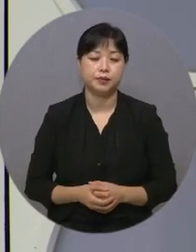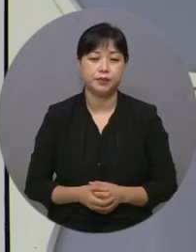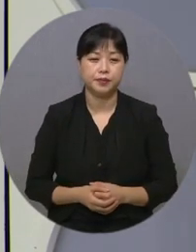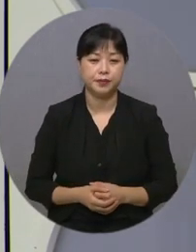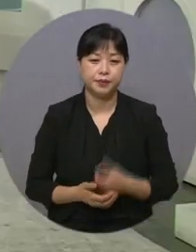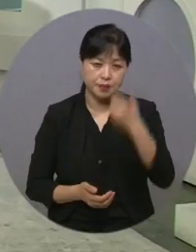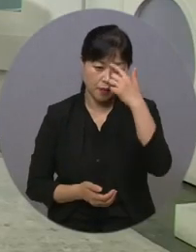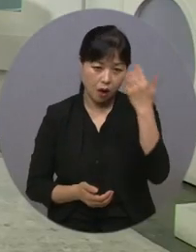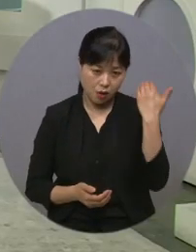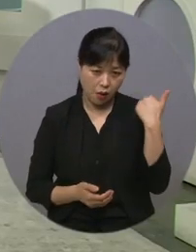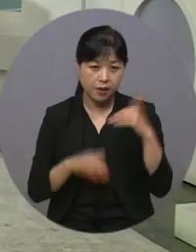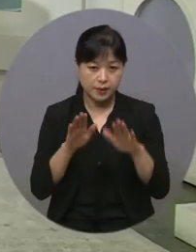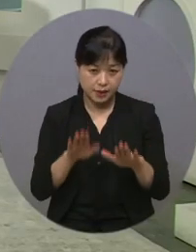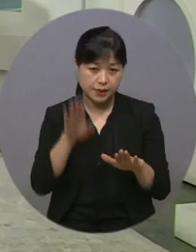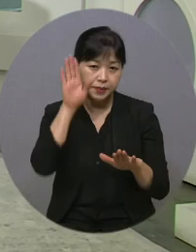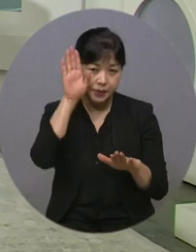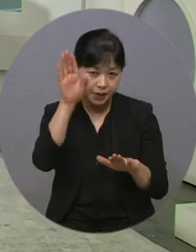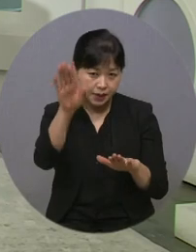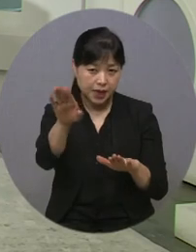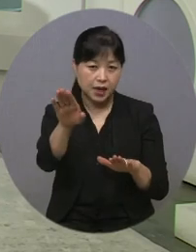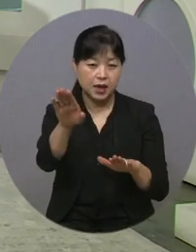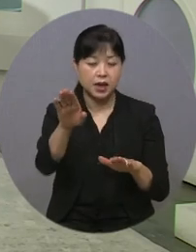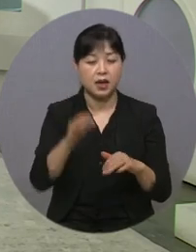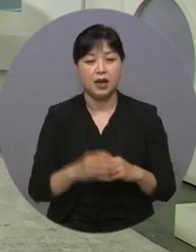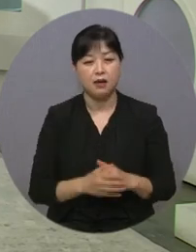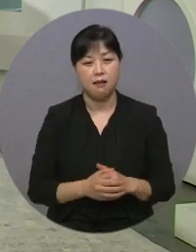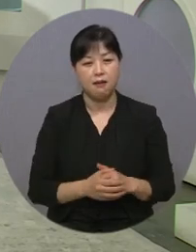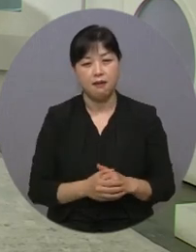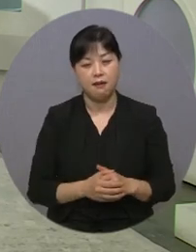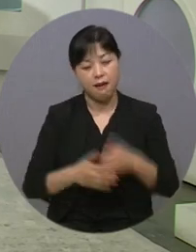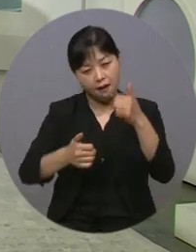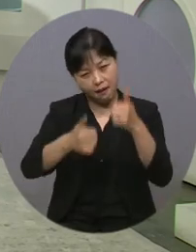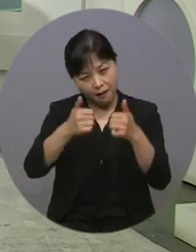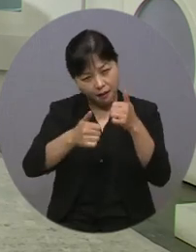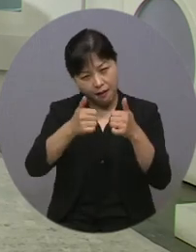과거도 그렇고 현재도 그렇고 미래도 결국은